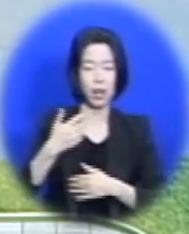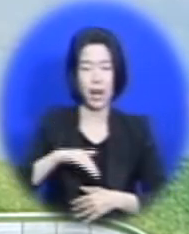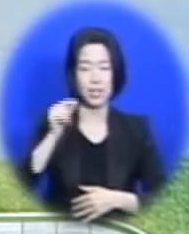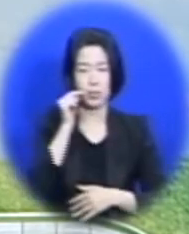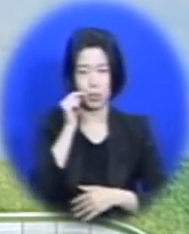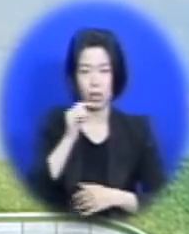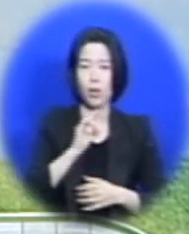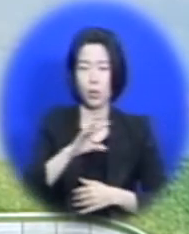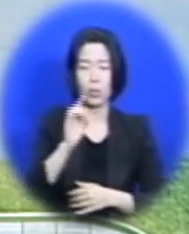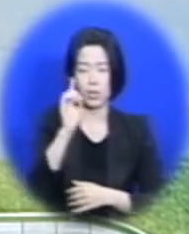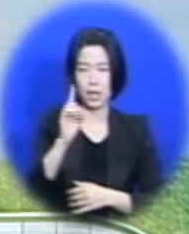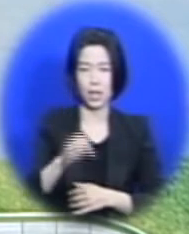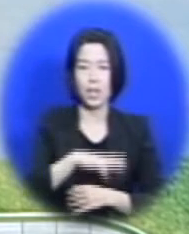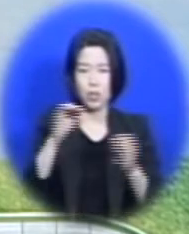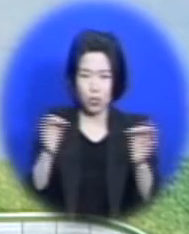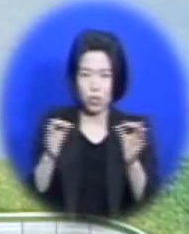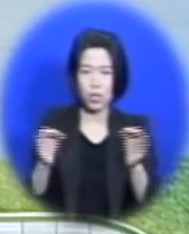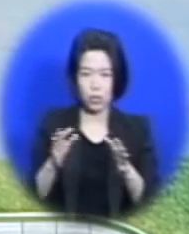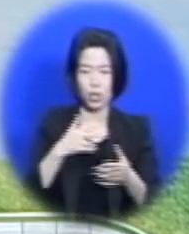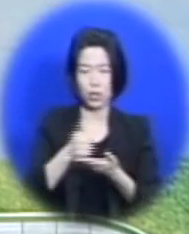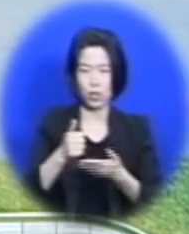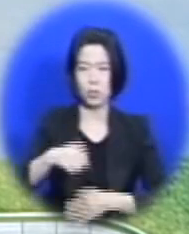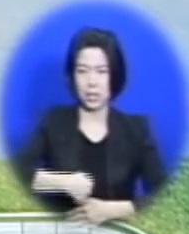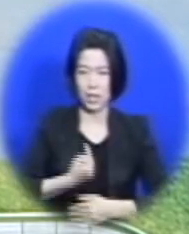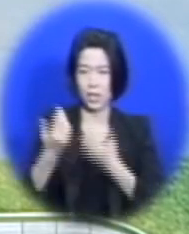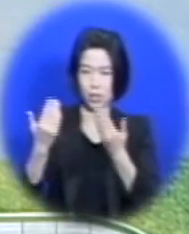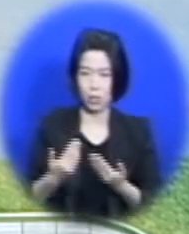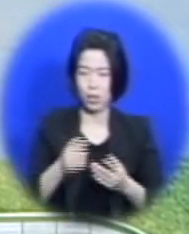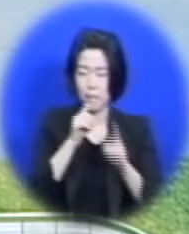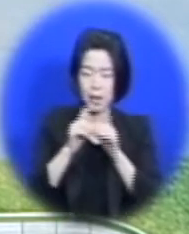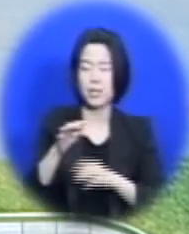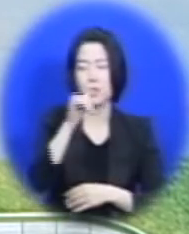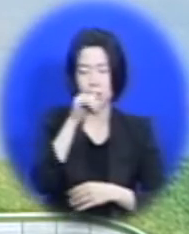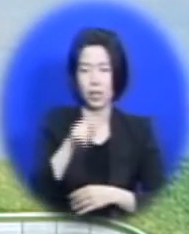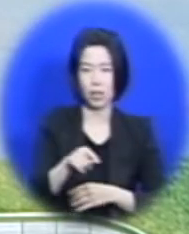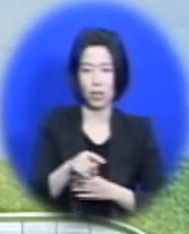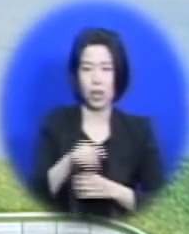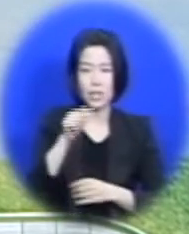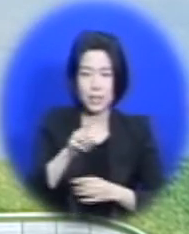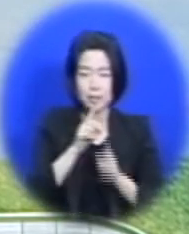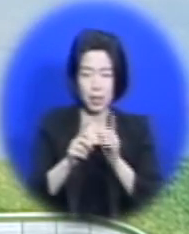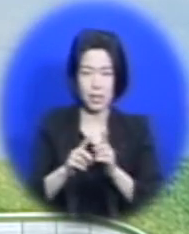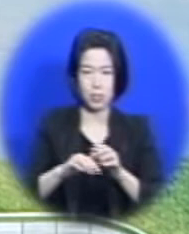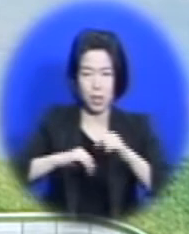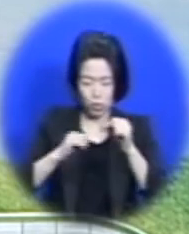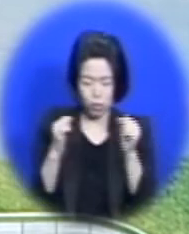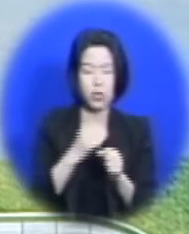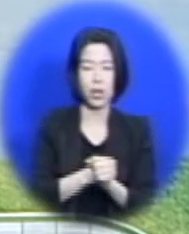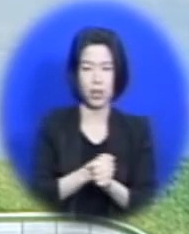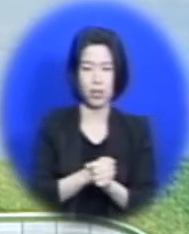하나, 그 순간순간마다 주님이 자기에게 주시는 말씀이 있었다는 겁니다. 그리고 그 말씀에 그는